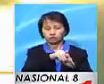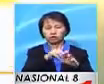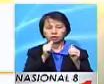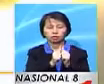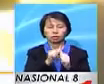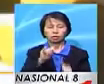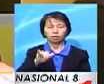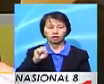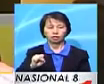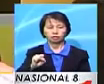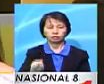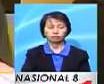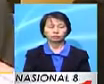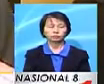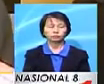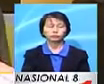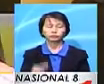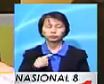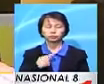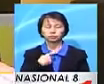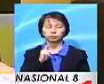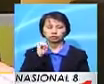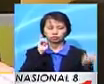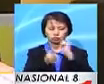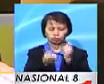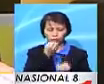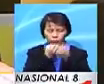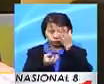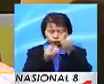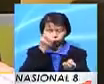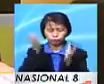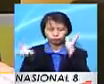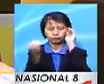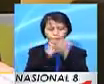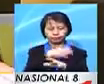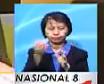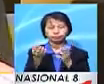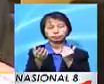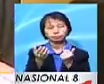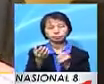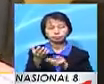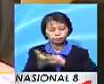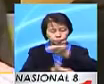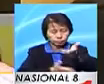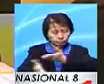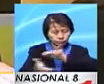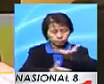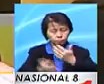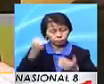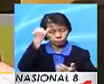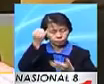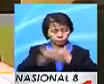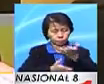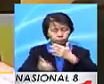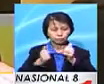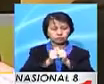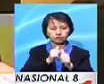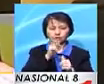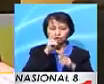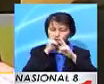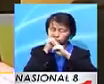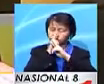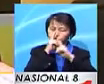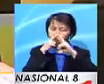Daesh. Kita bertukar maklumat risikan dengan agensi-agensi risikan antarabangsa dan